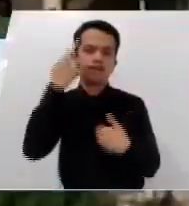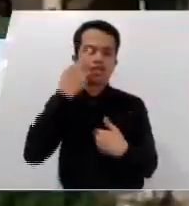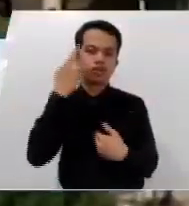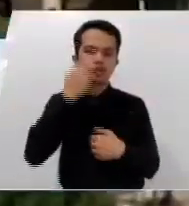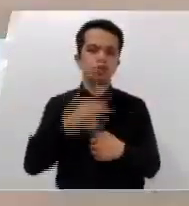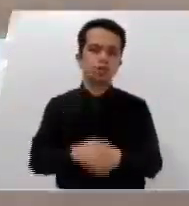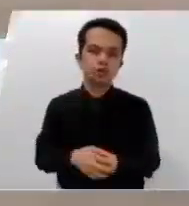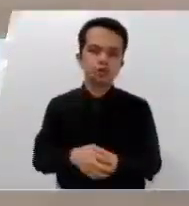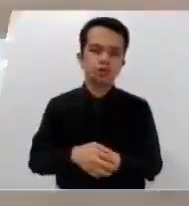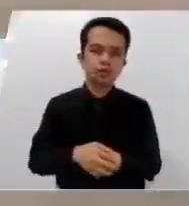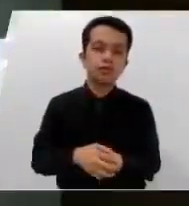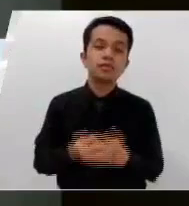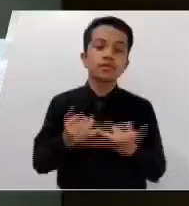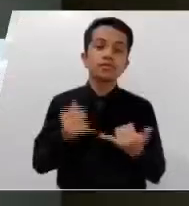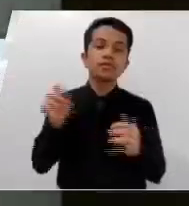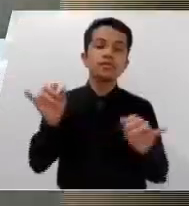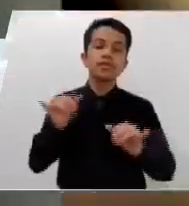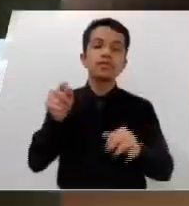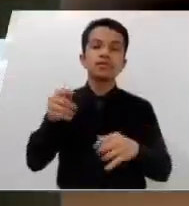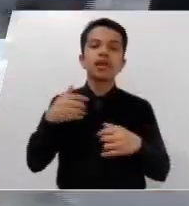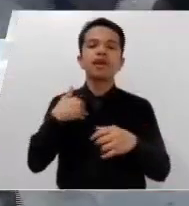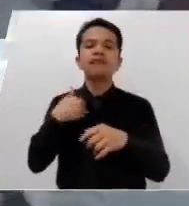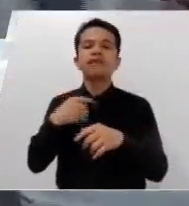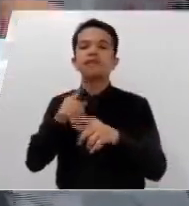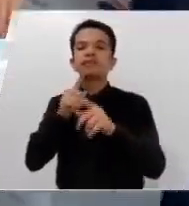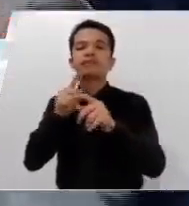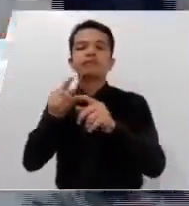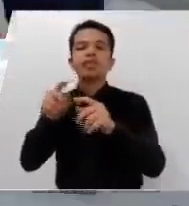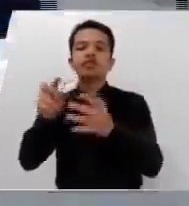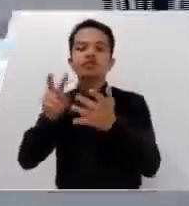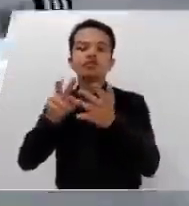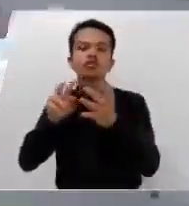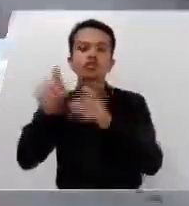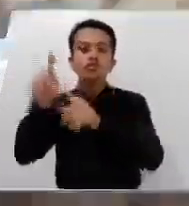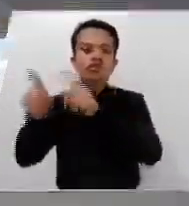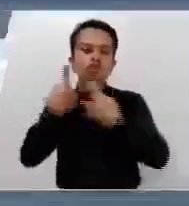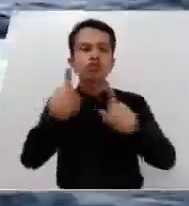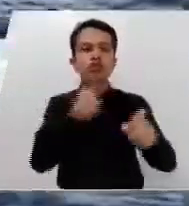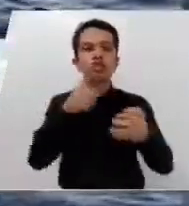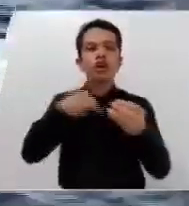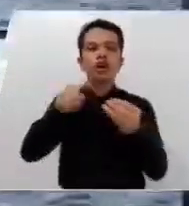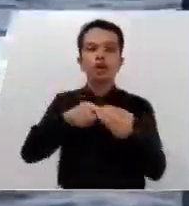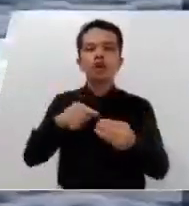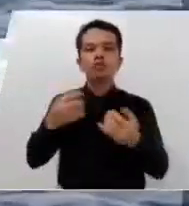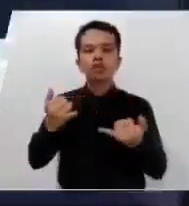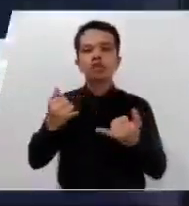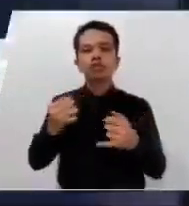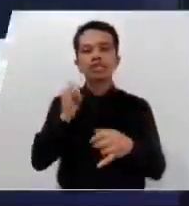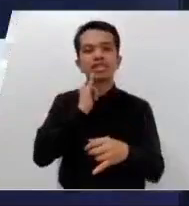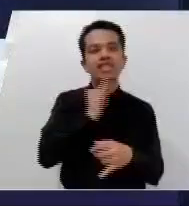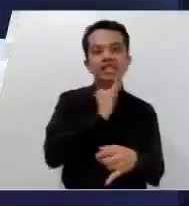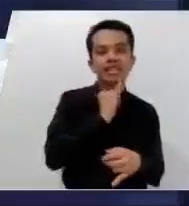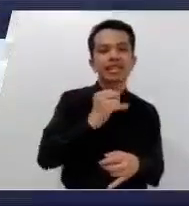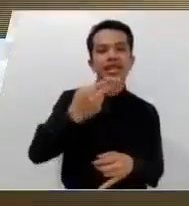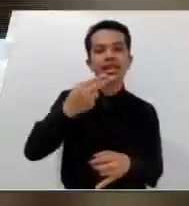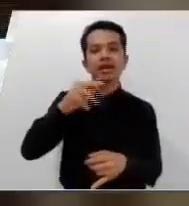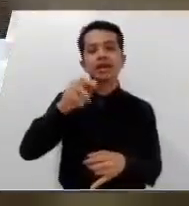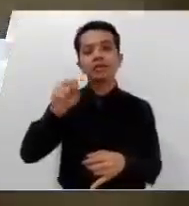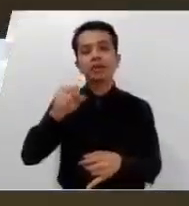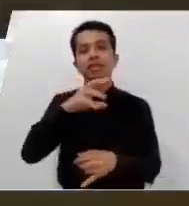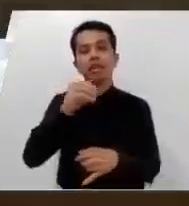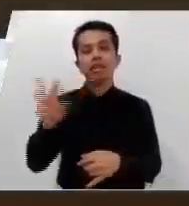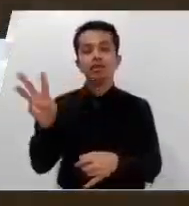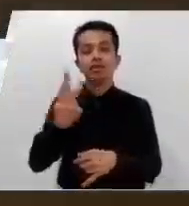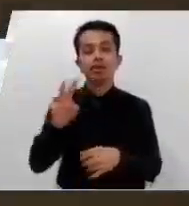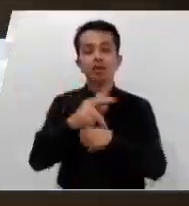Tila sinasalamin din ang mga sumagot sa survey na ikinasa sa mga panahong tuloy ang bakbakan ng Israel at Hamas at ang tensyon sa West Philippine Sea. At